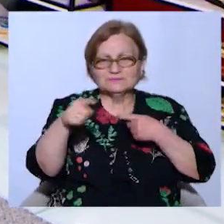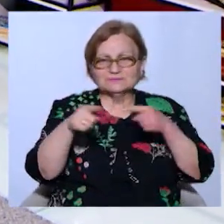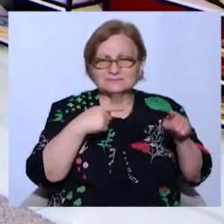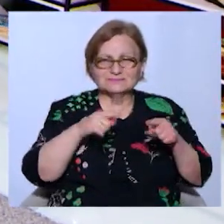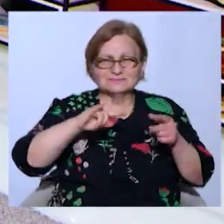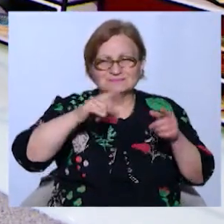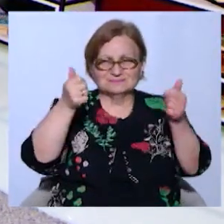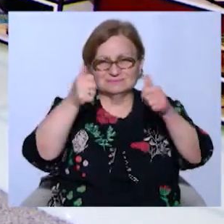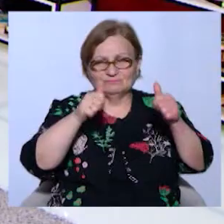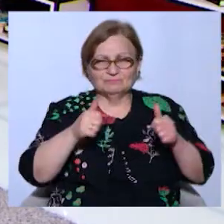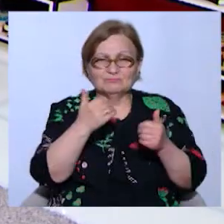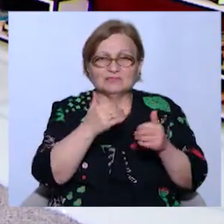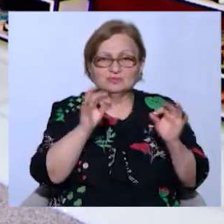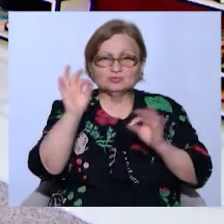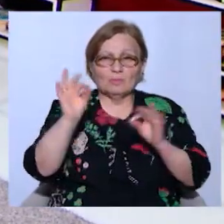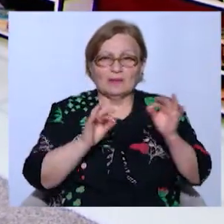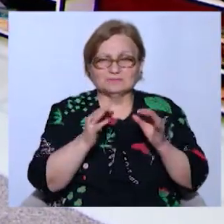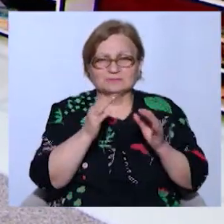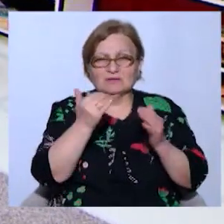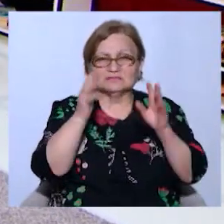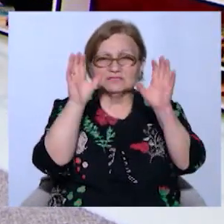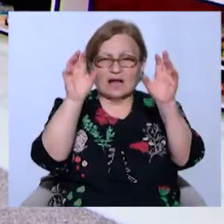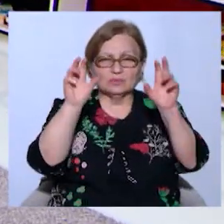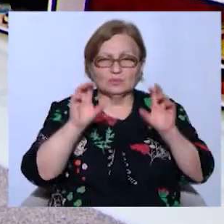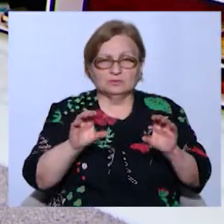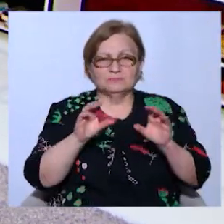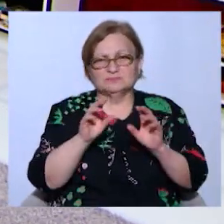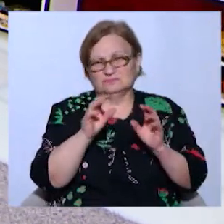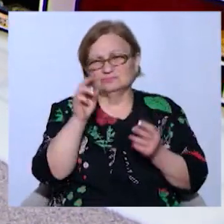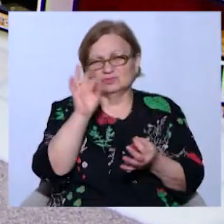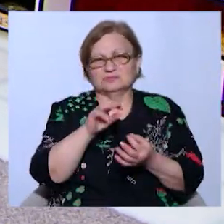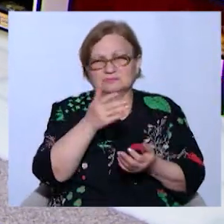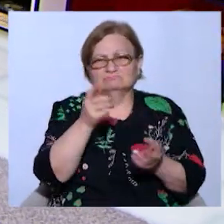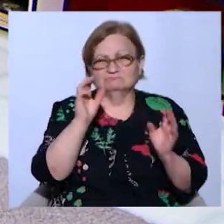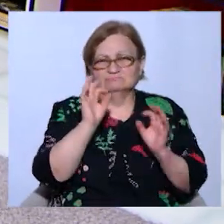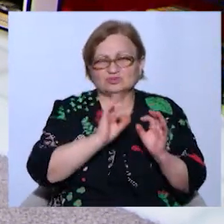ზომების და მათი კანონზომიერების შესახებ. ასე ვთქვათ, მარტივად რომ ვთქვათ,